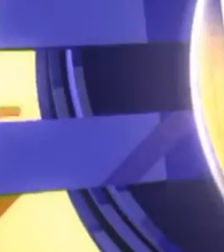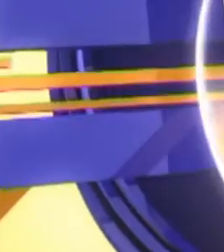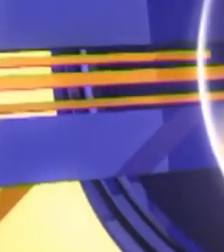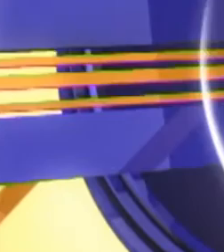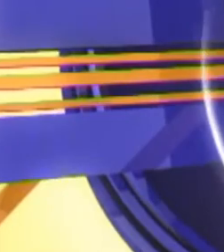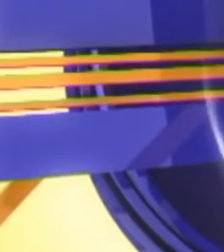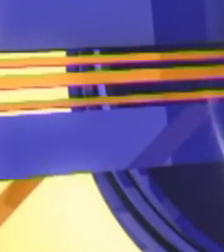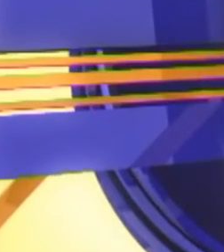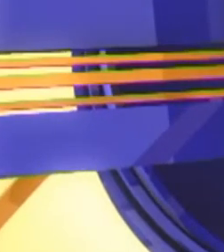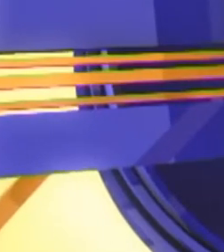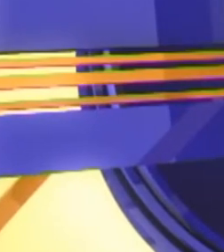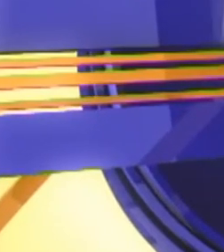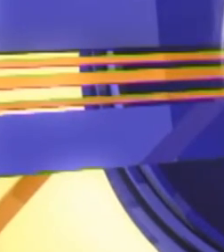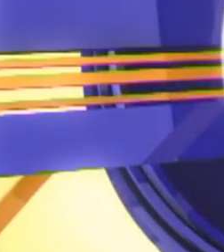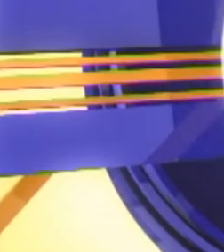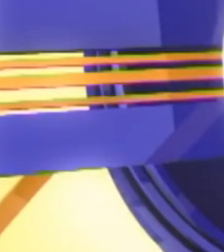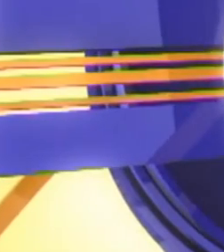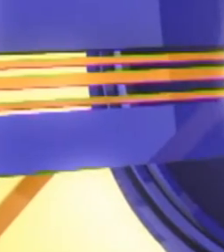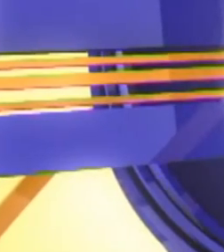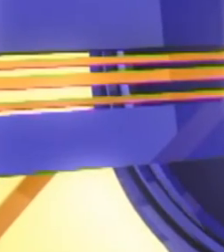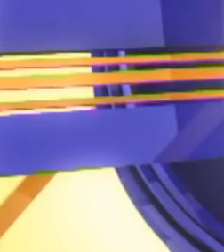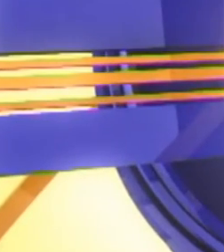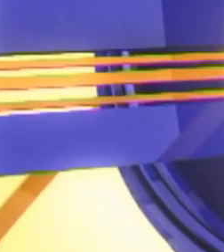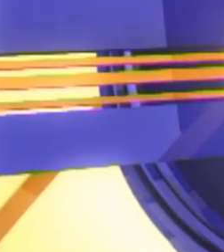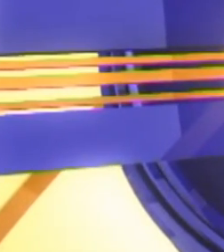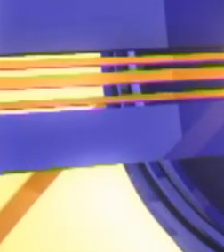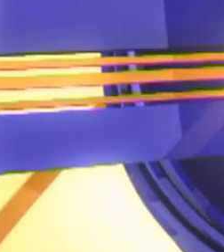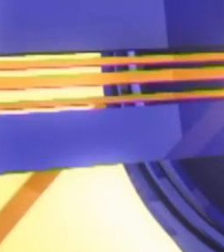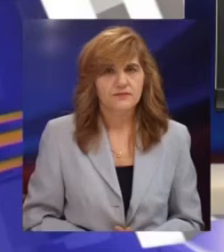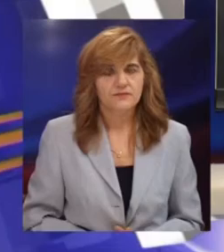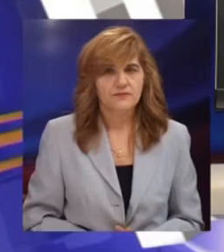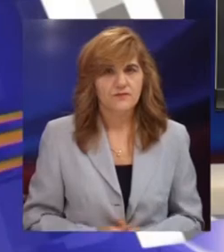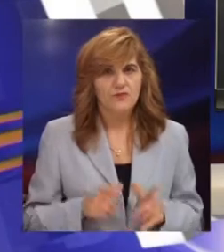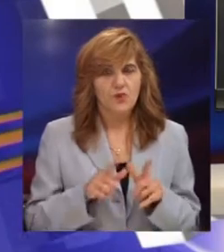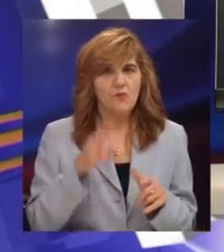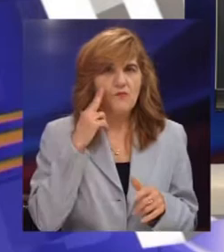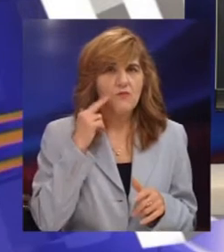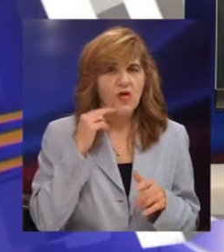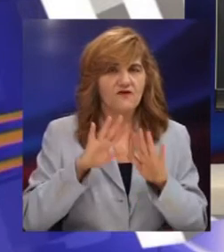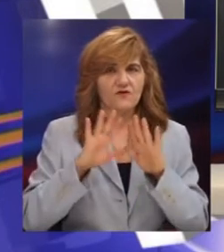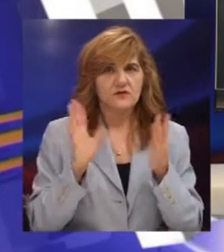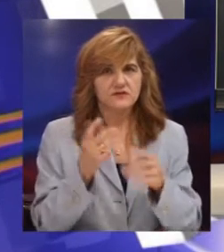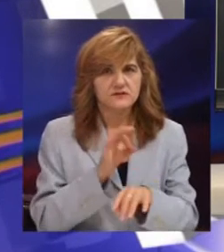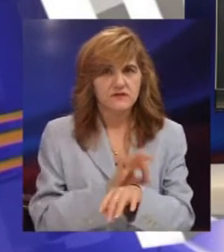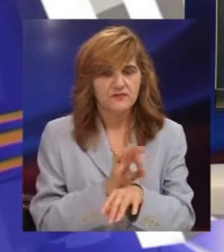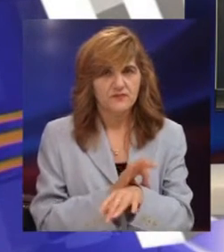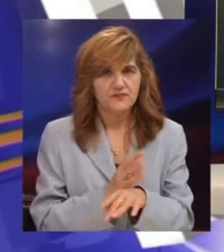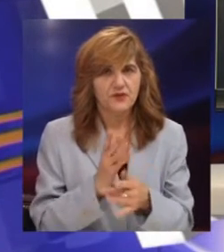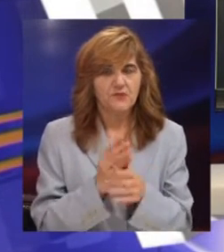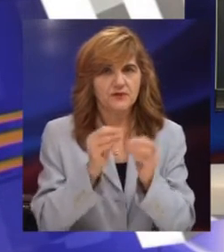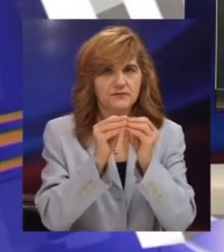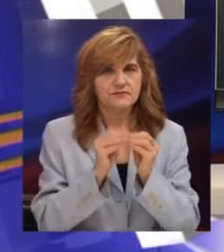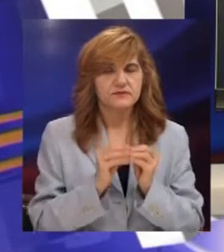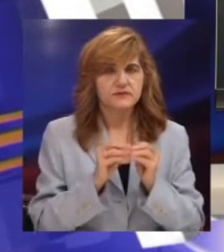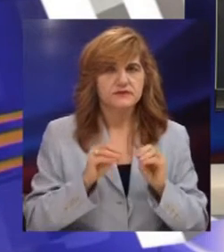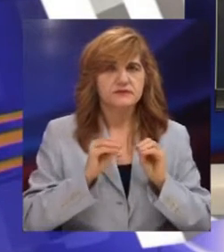U U Plavoj sali Gradske kuće održana je promocija